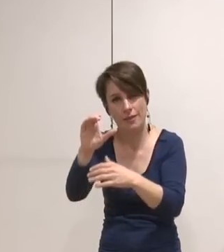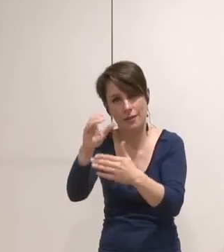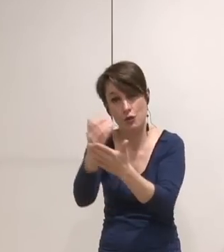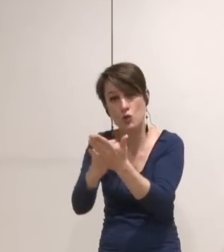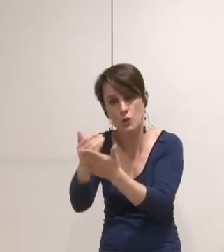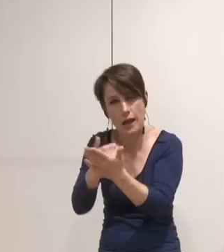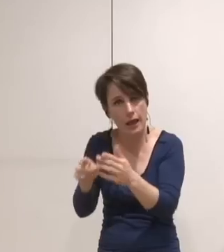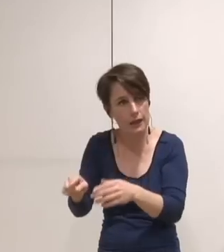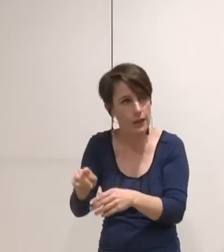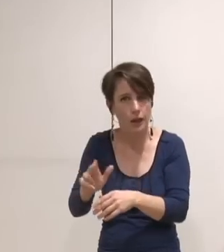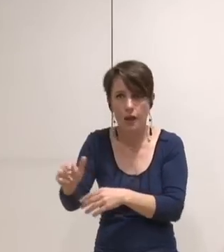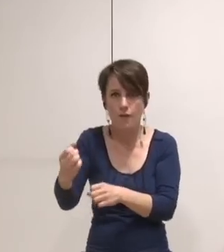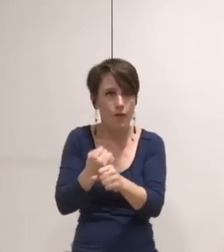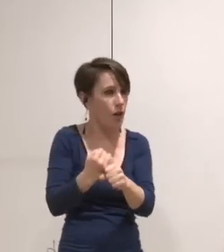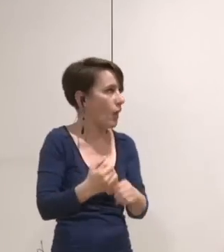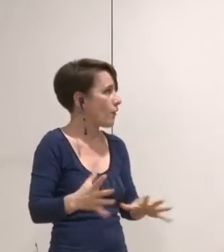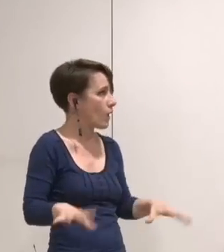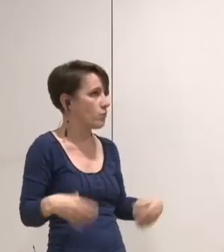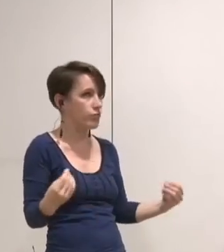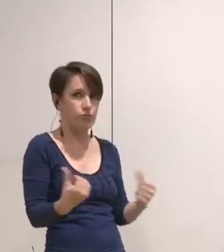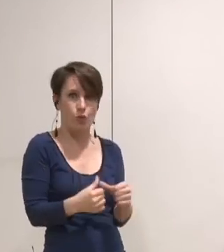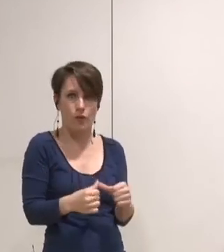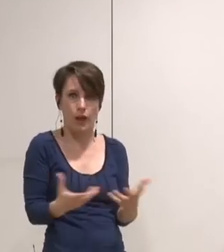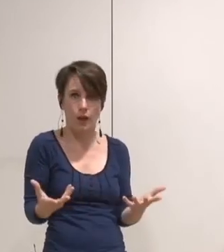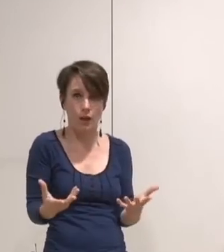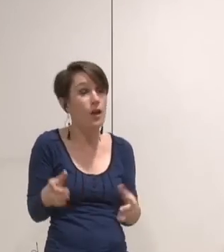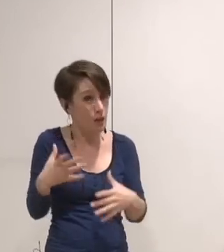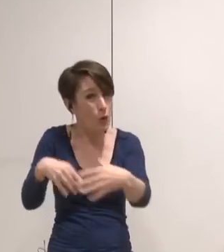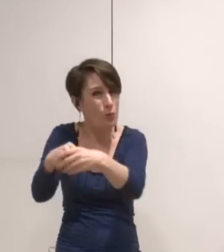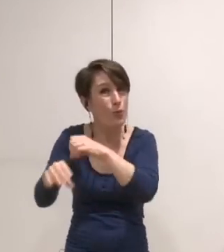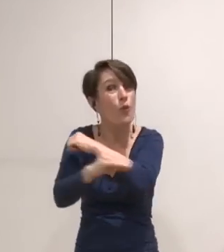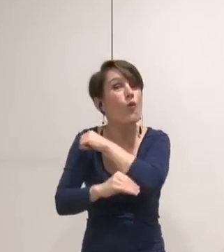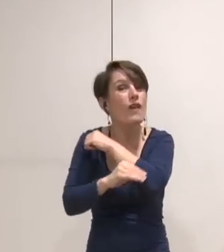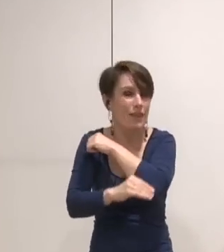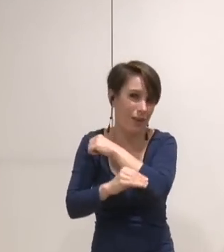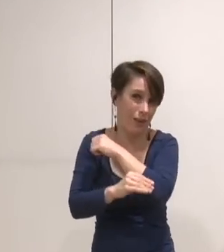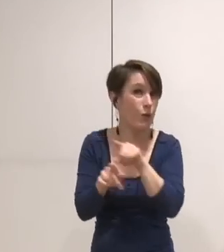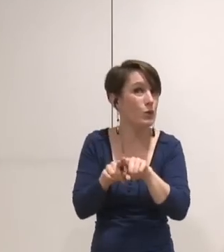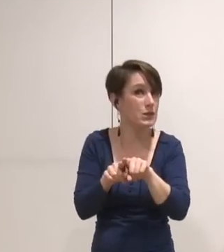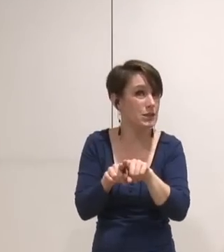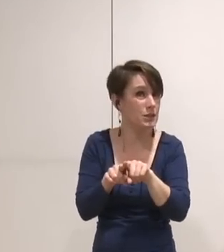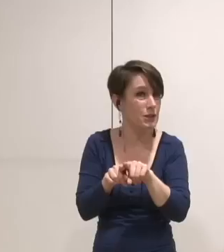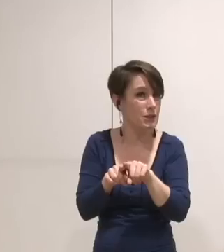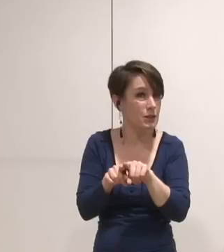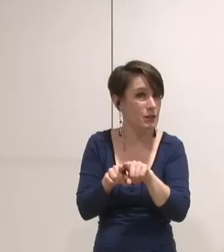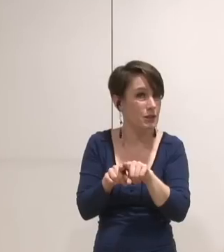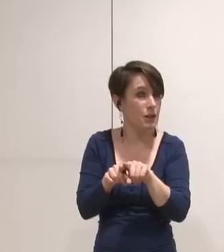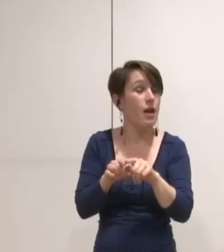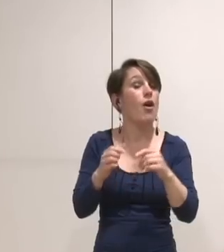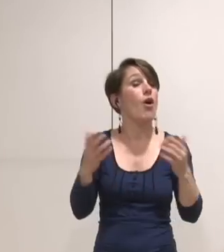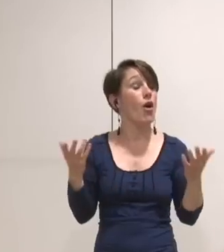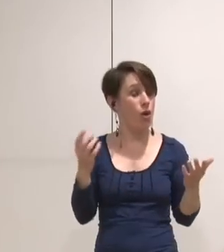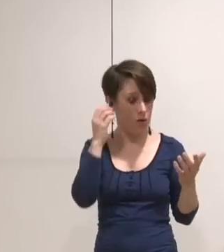dont un certain nombre d'ouvriers puisque vous avez parlé de travailleurs travaille or